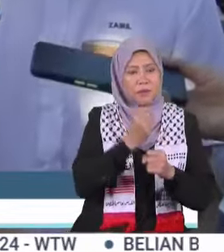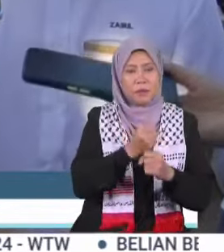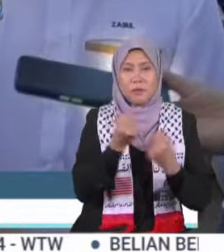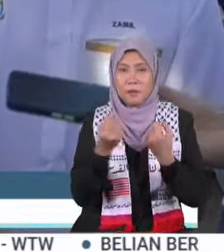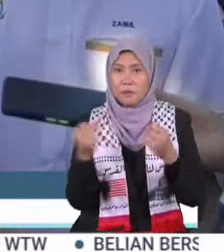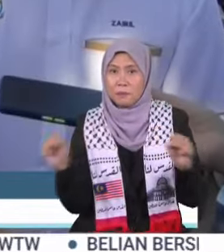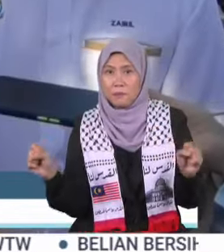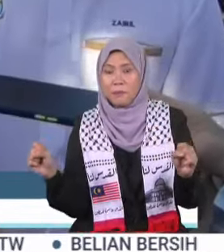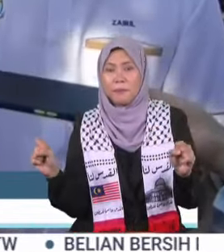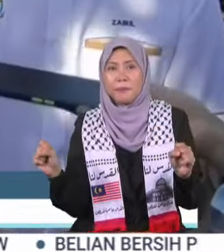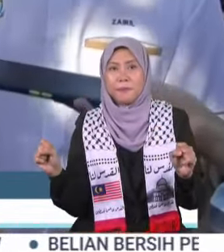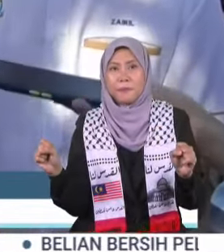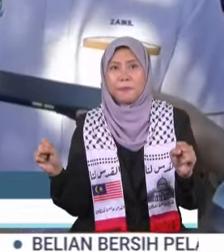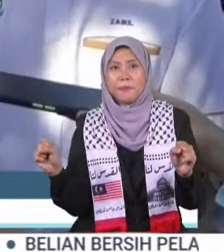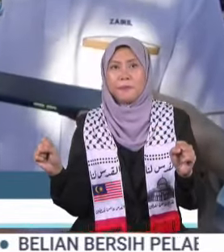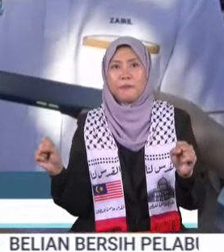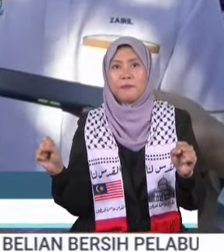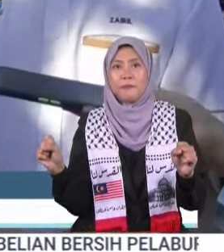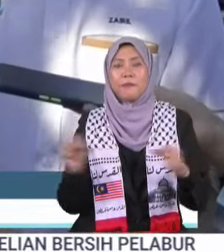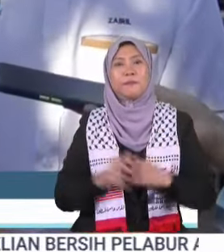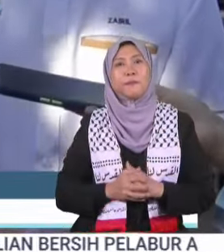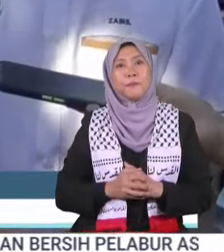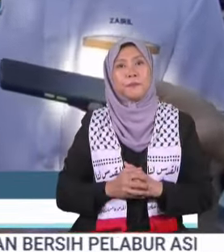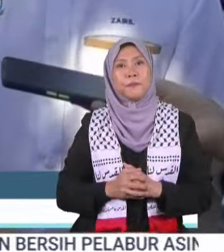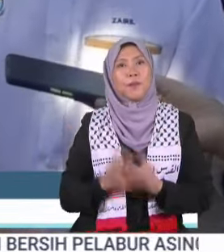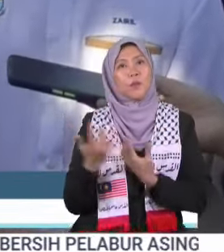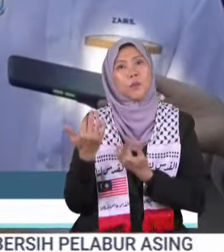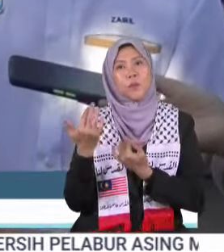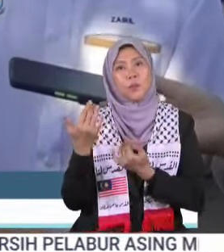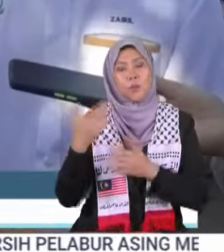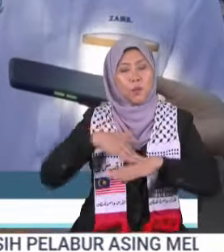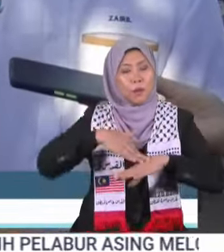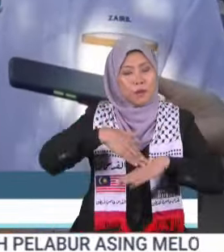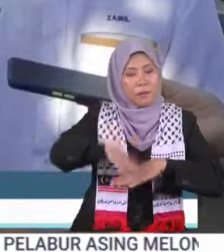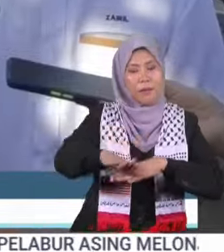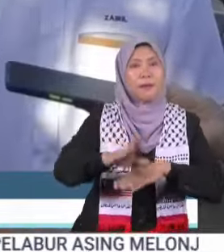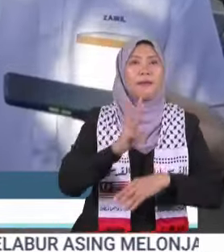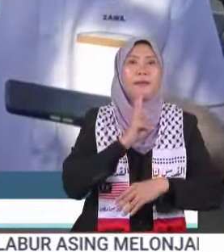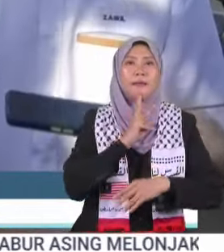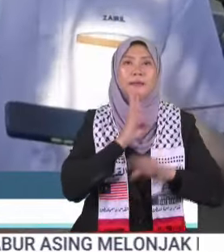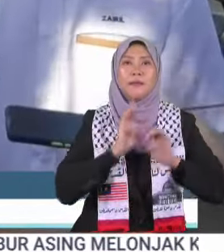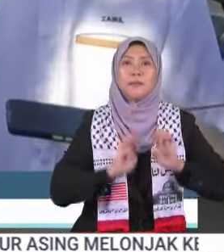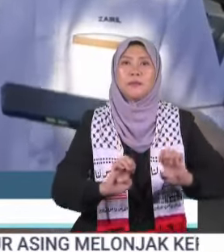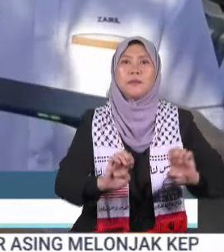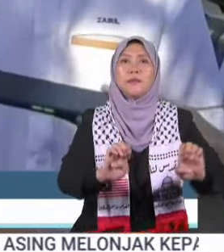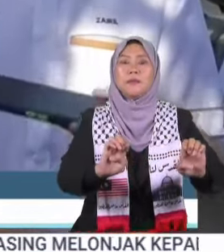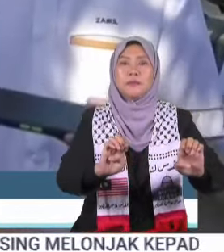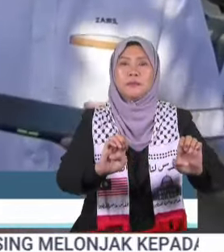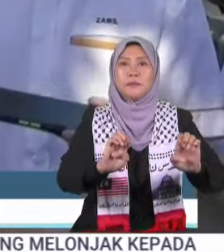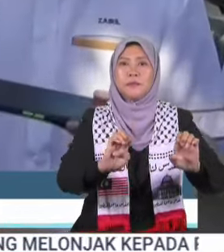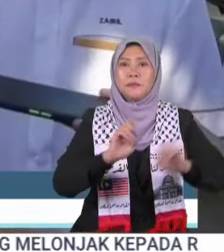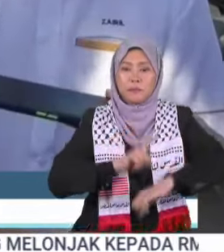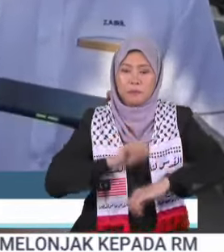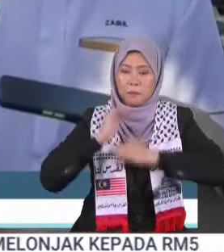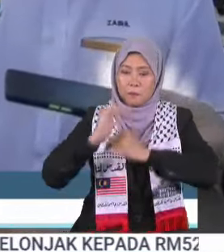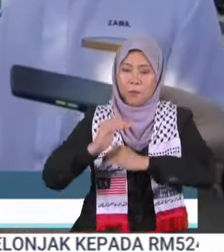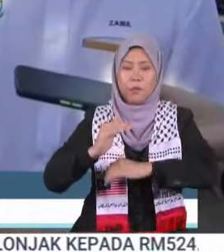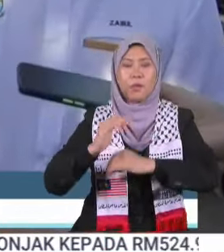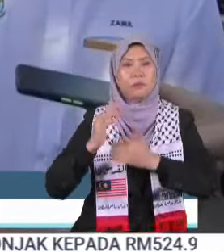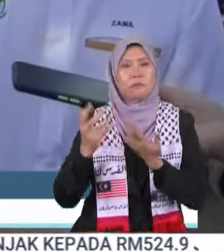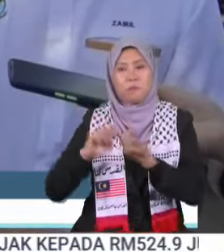siap dan menunggu penghantaran air Kean